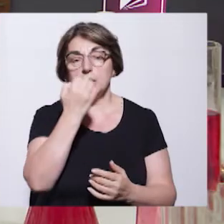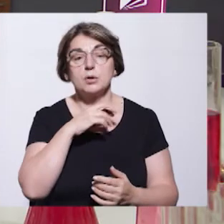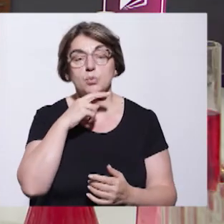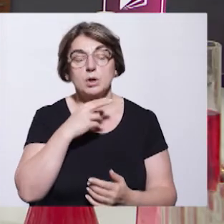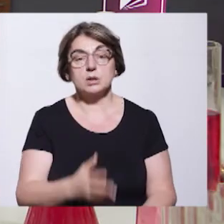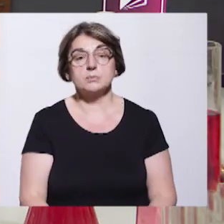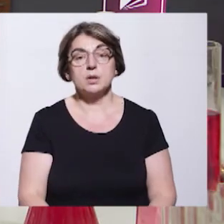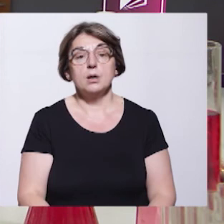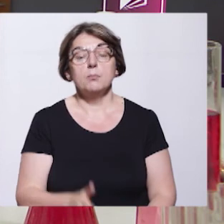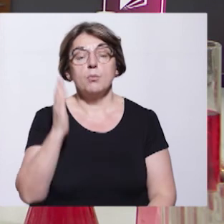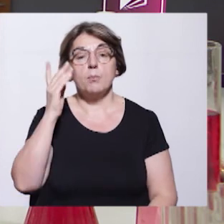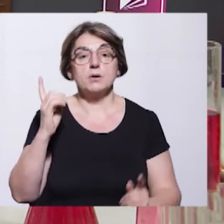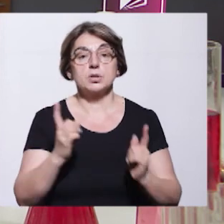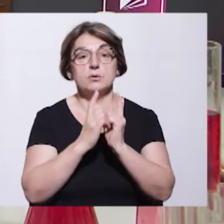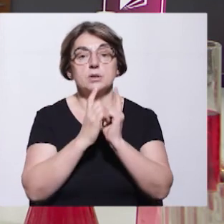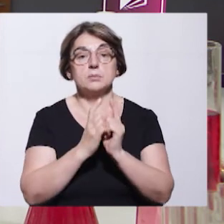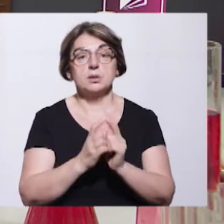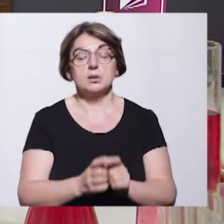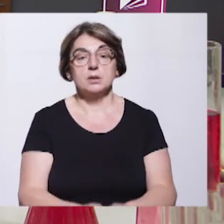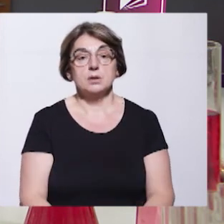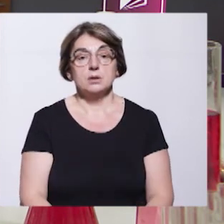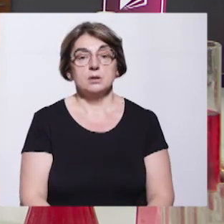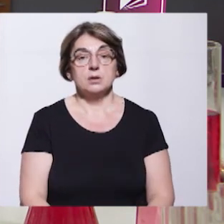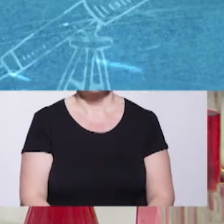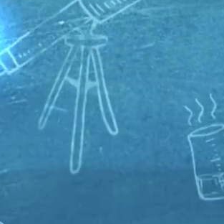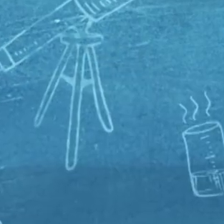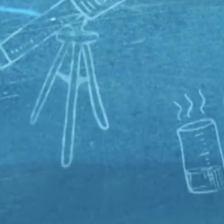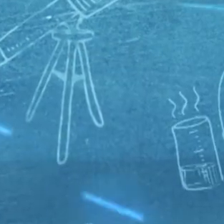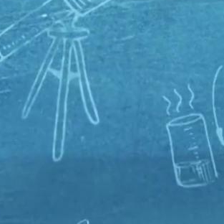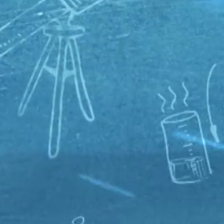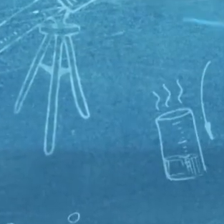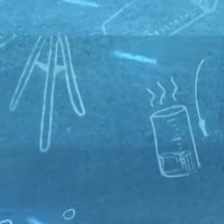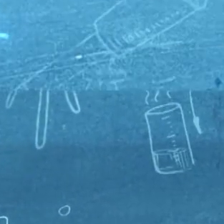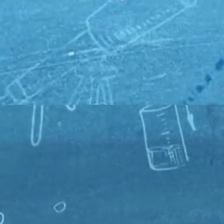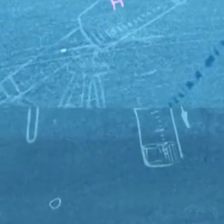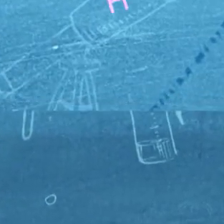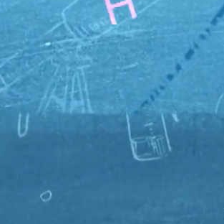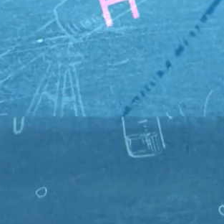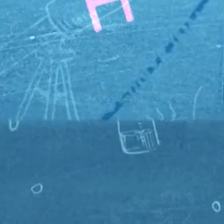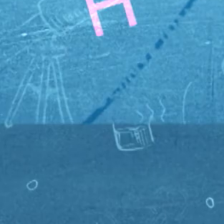გმადლობთ ყურადღებისთვის. მომავალ შეხვედრამდე.